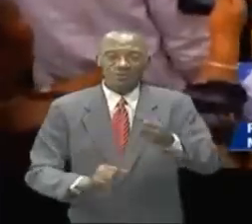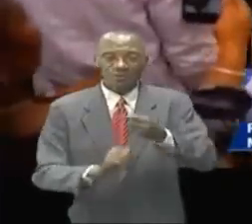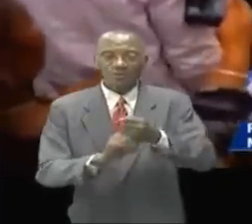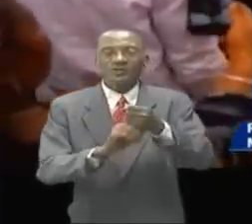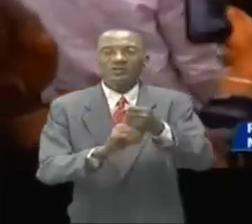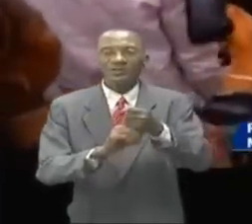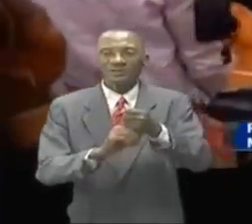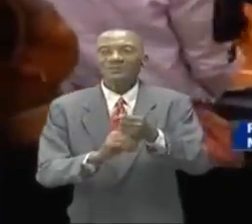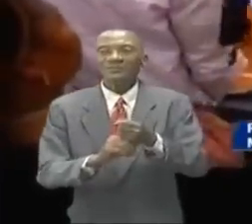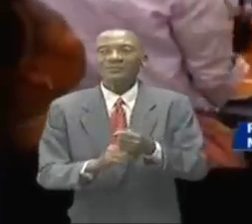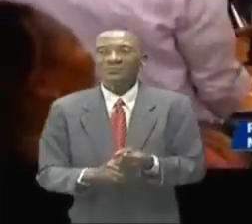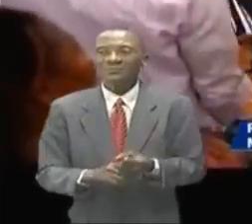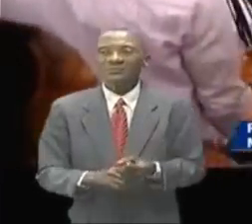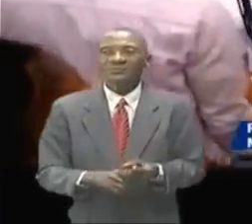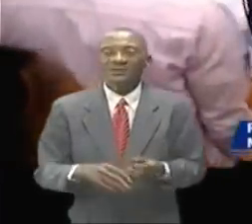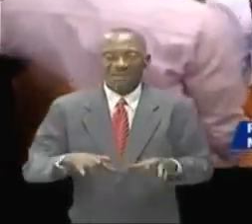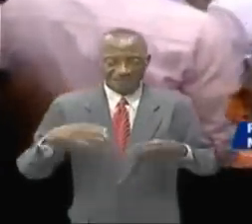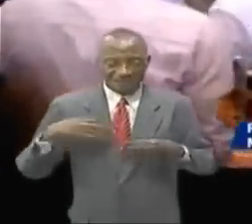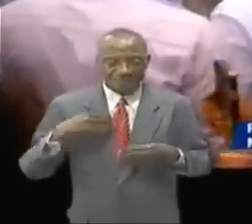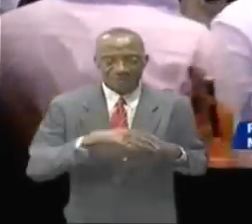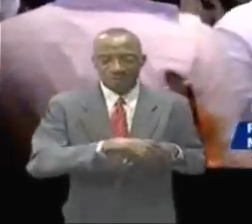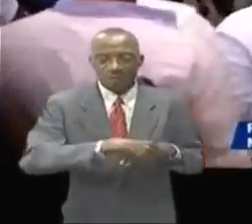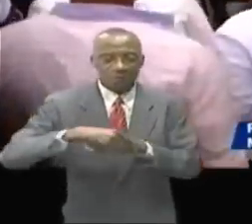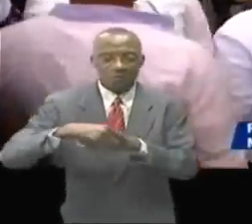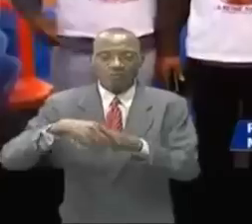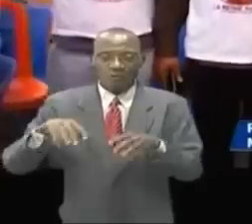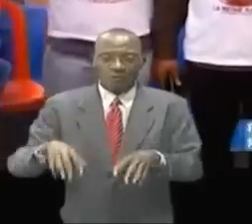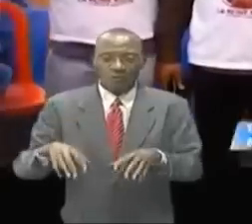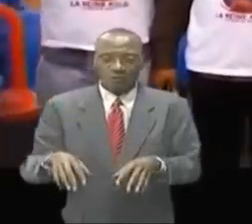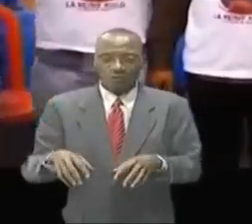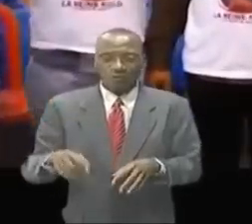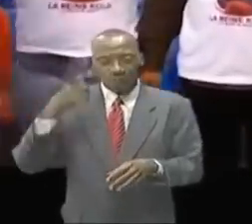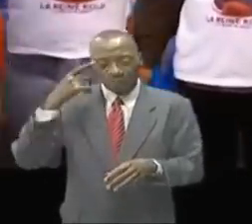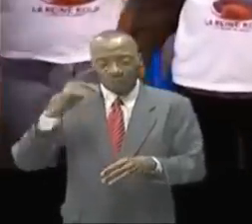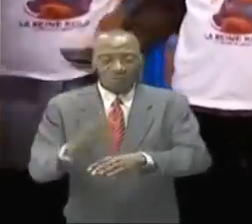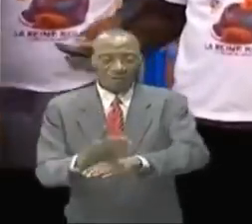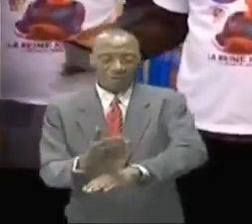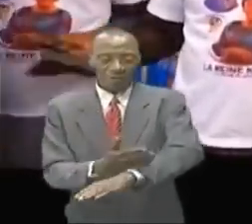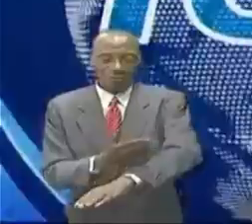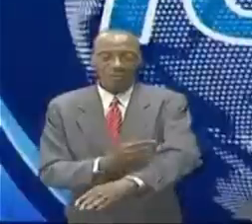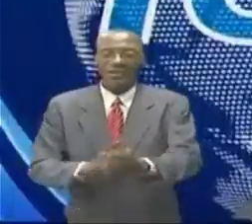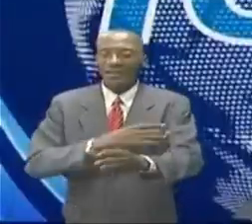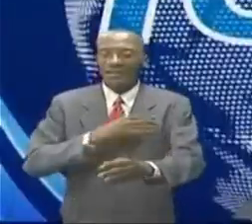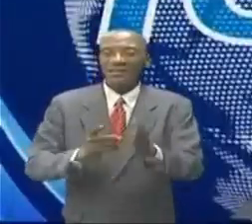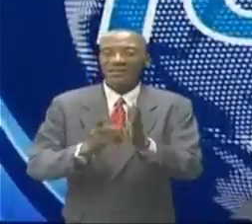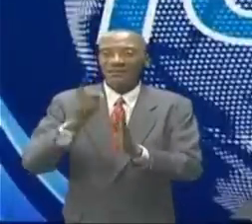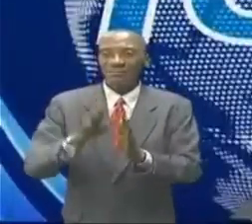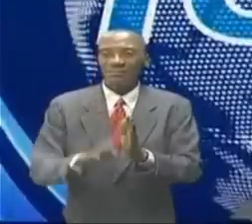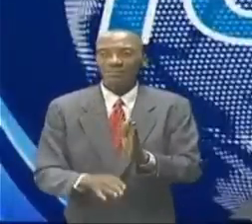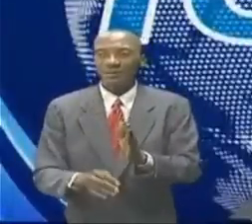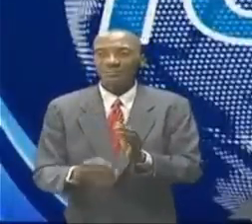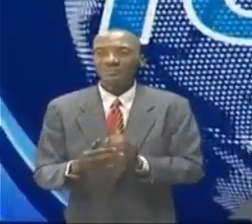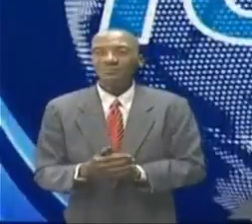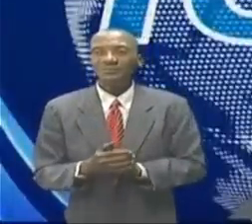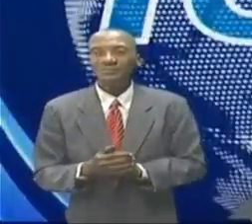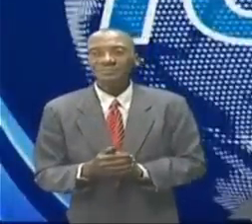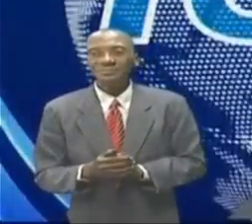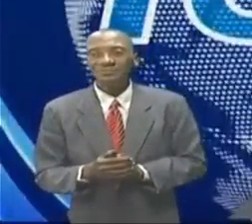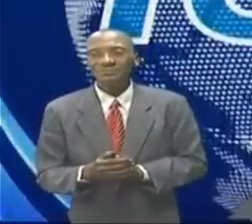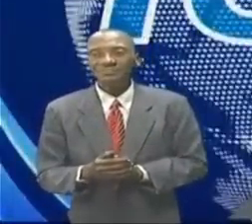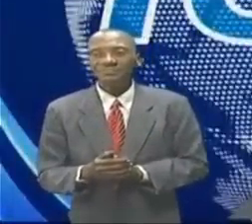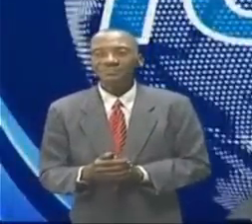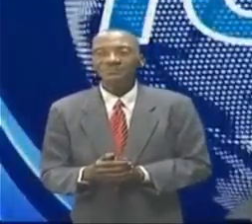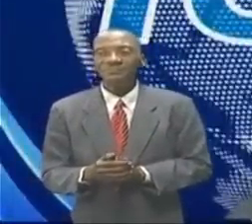s'engage à conduire la République démocratique du Congo vers le progrès et le développement. C'est un commentaire de notre conseillère